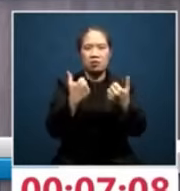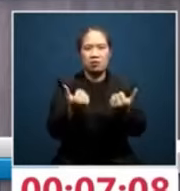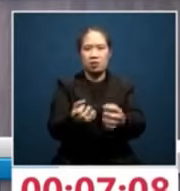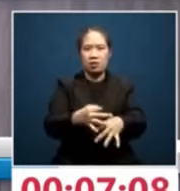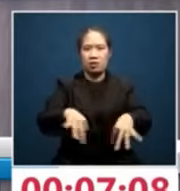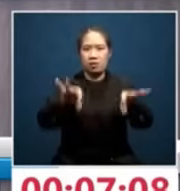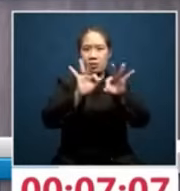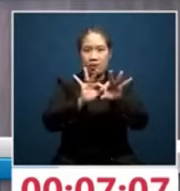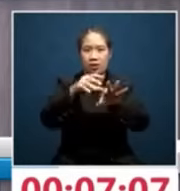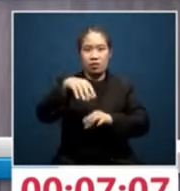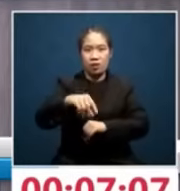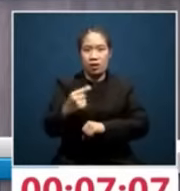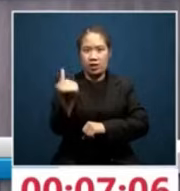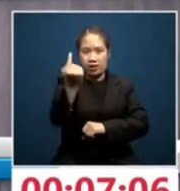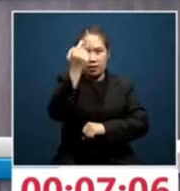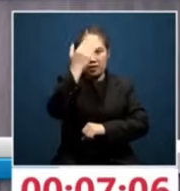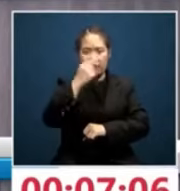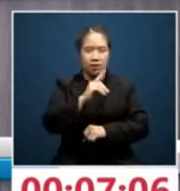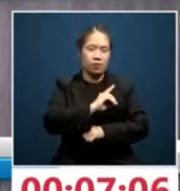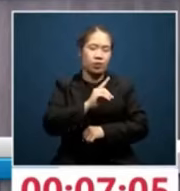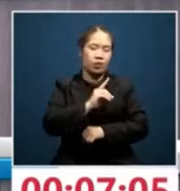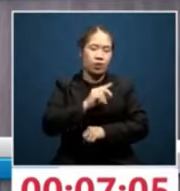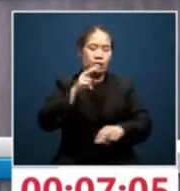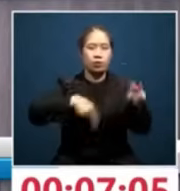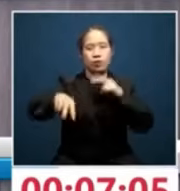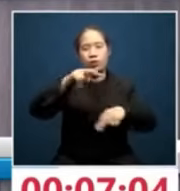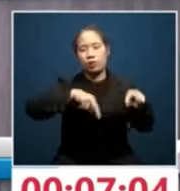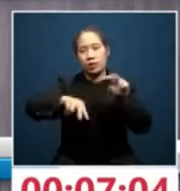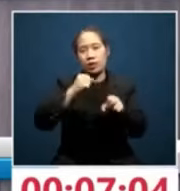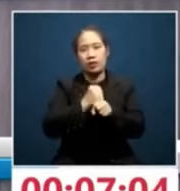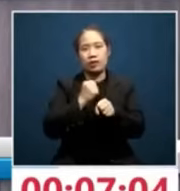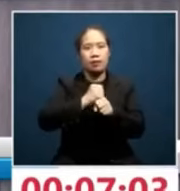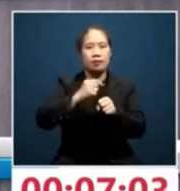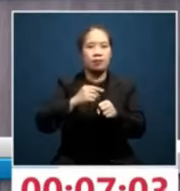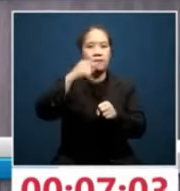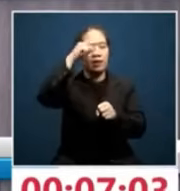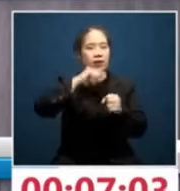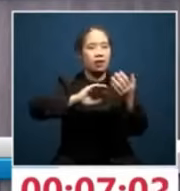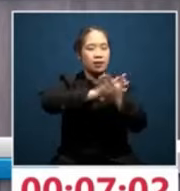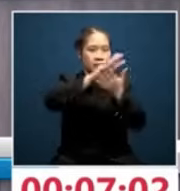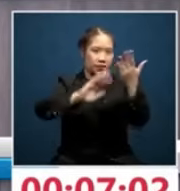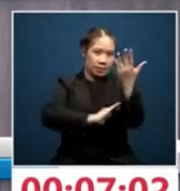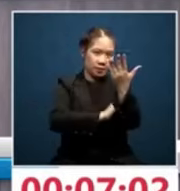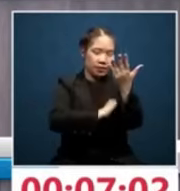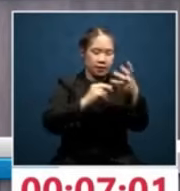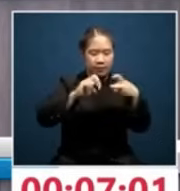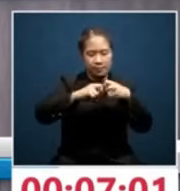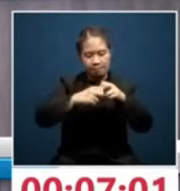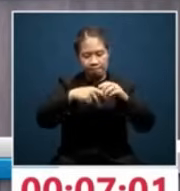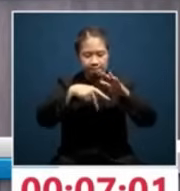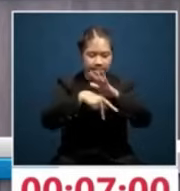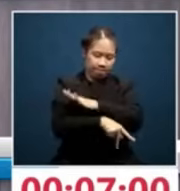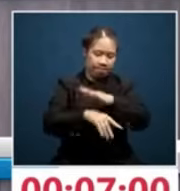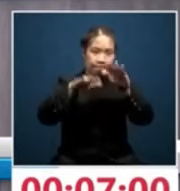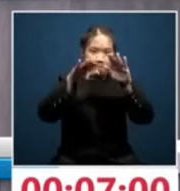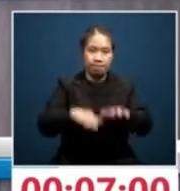นปชพนะครับในการที่จะต้องประสานกับฝ่ายมาเลเซียในการประชุมครั้งนี้นะครับทั้งสองประเทศก็ได้มี